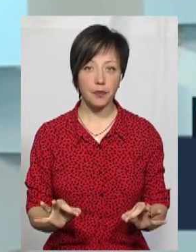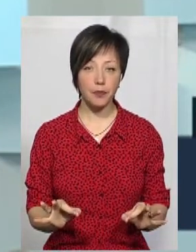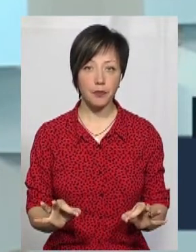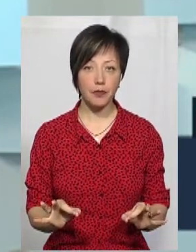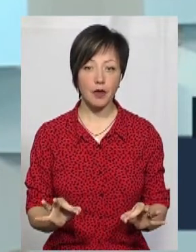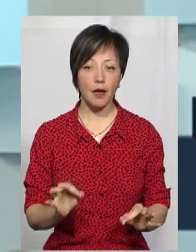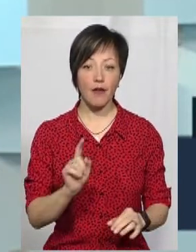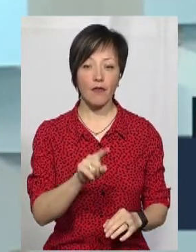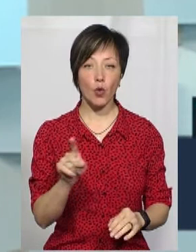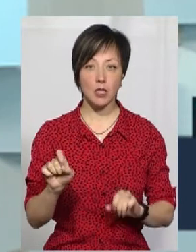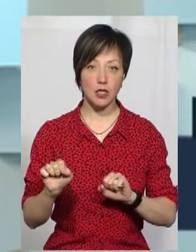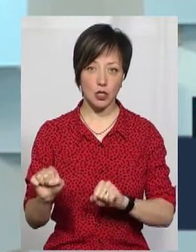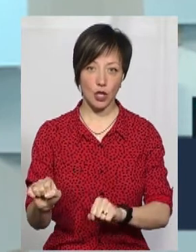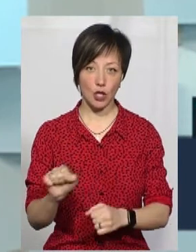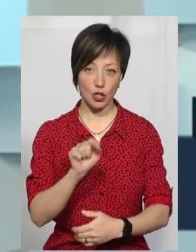Насправді вони захищені.